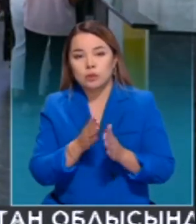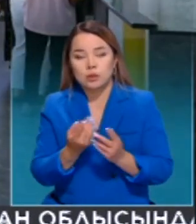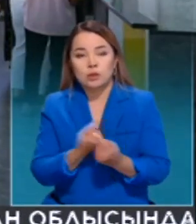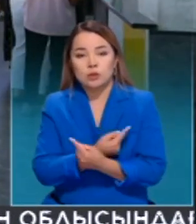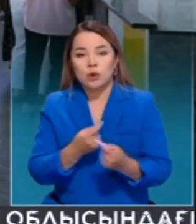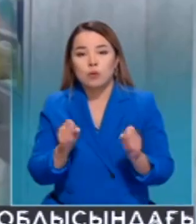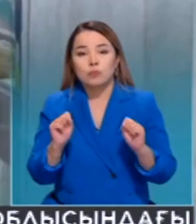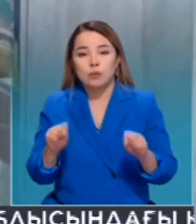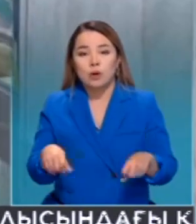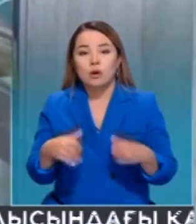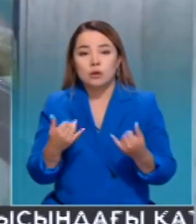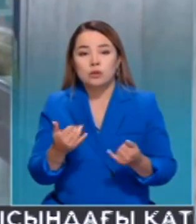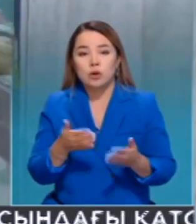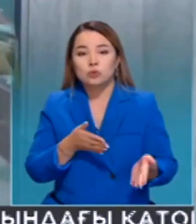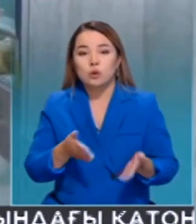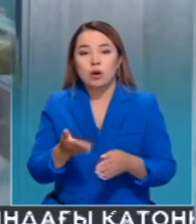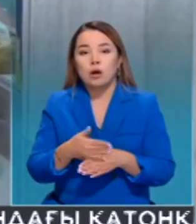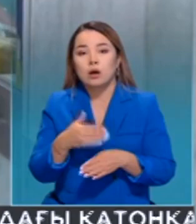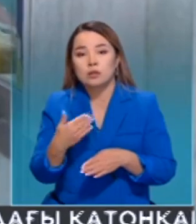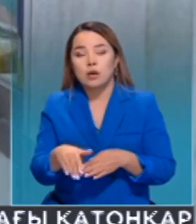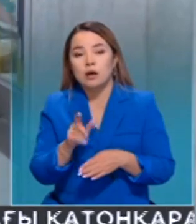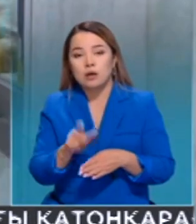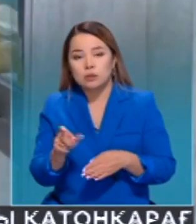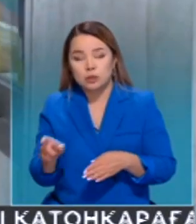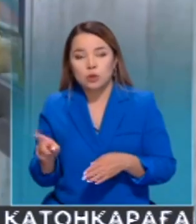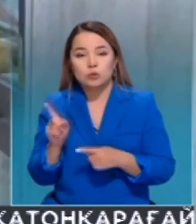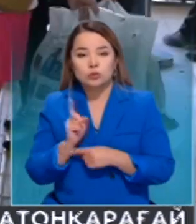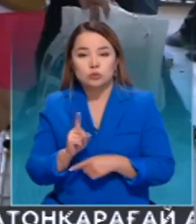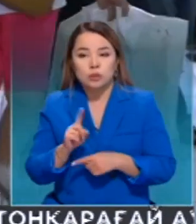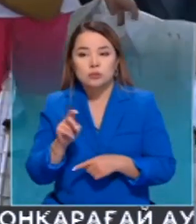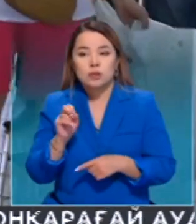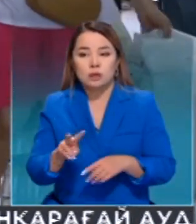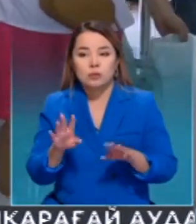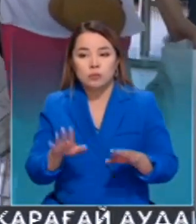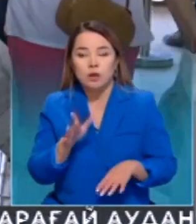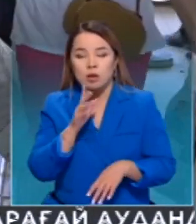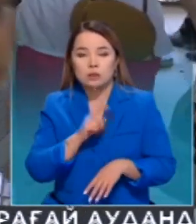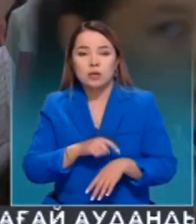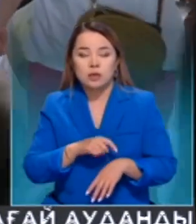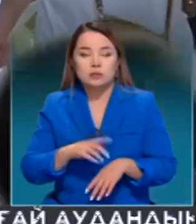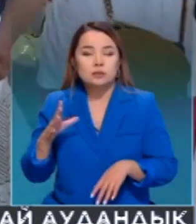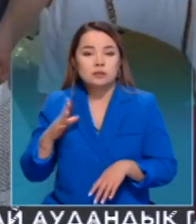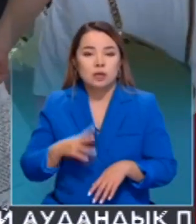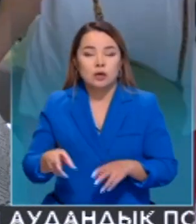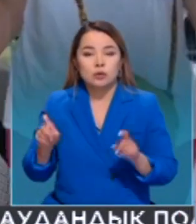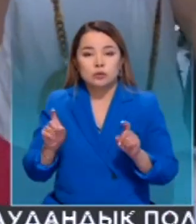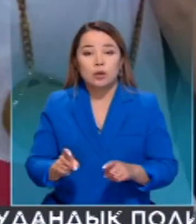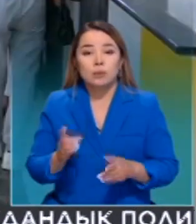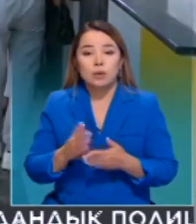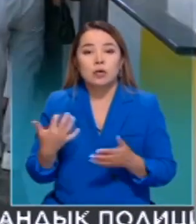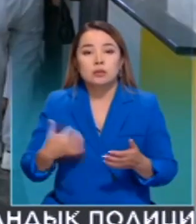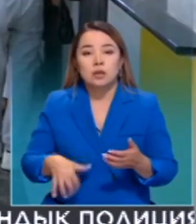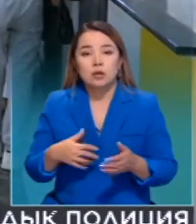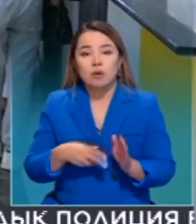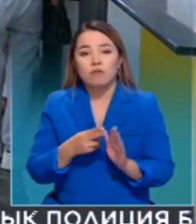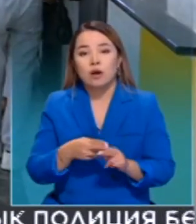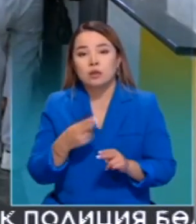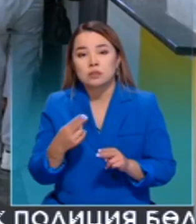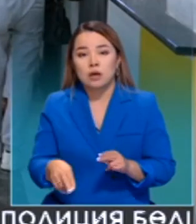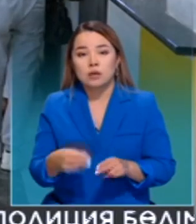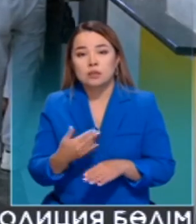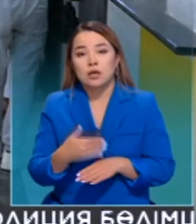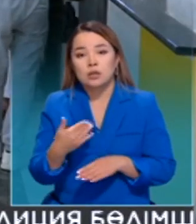алады. Сондықтан жолынан қалған жолаушылар әлі де күту залдарында сағаттап отыруға мәжбүр. Мәселен, қазір Тараз вокзалында жолынан